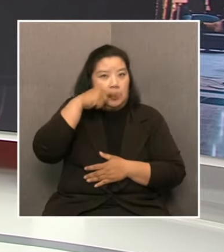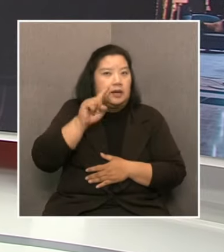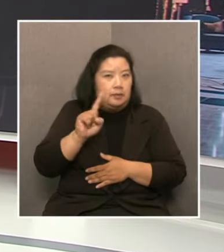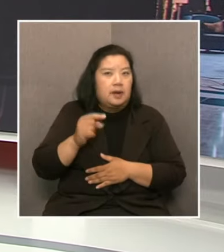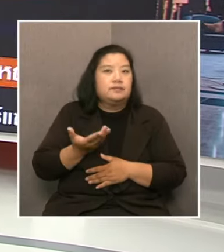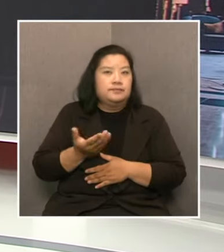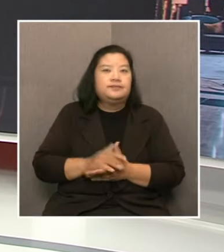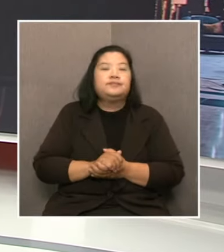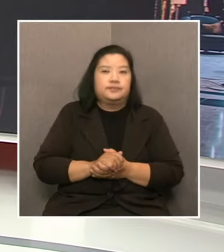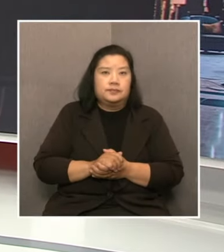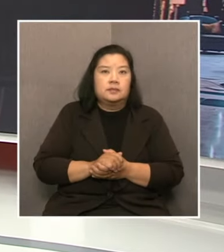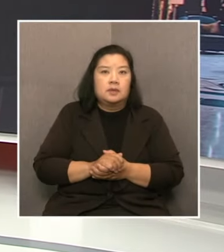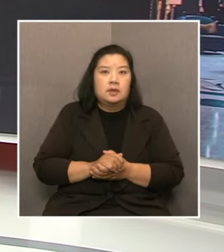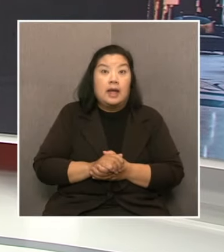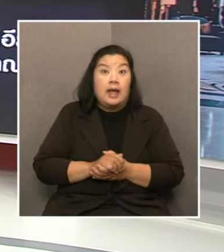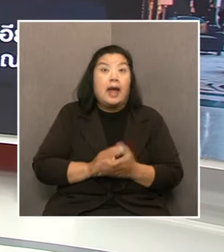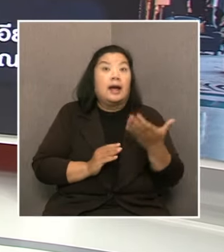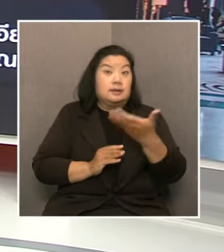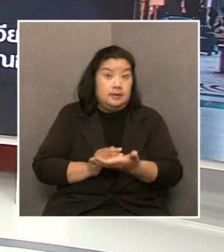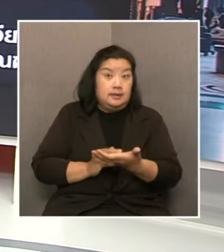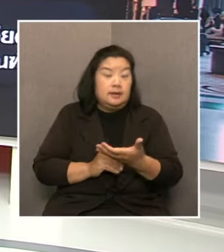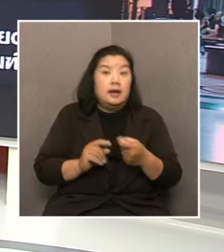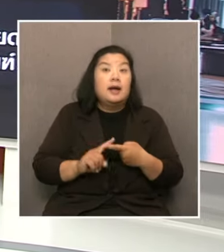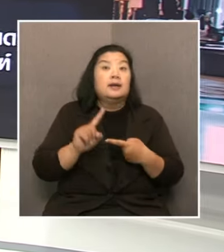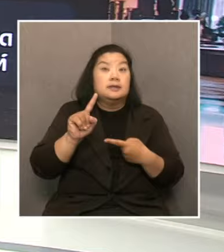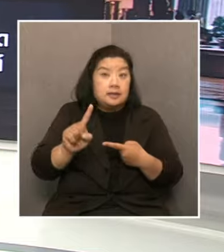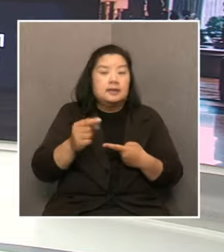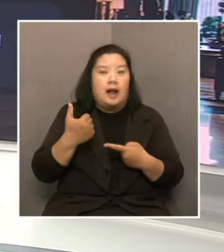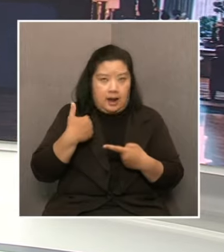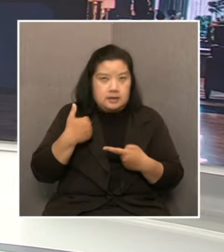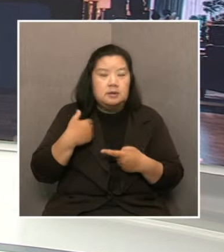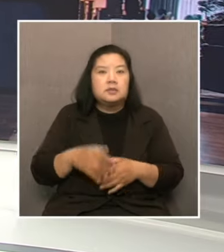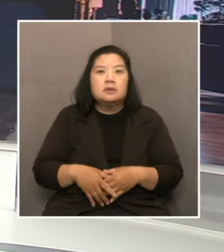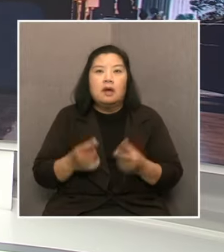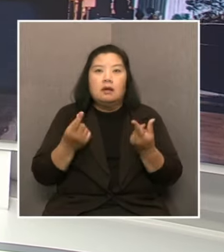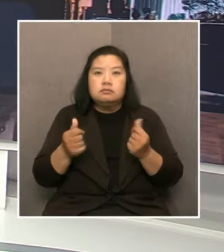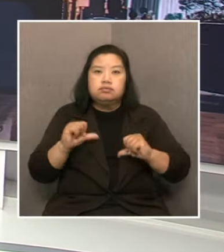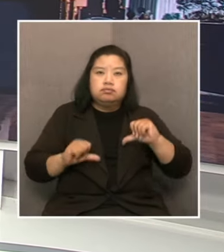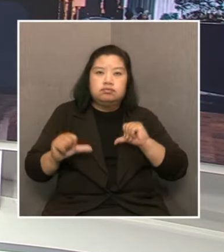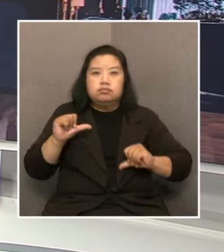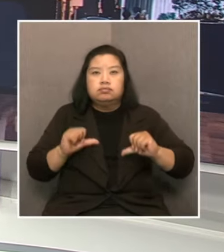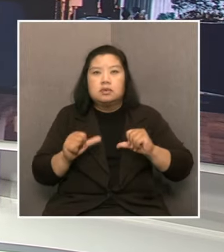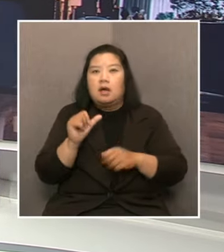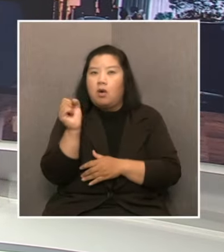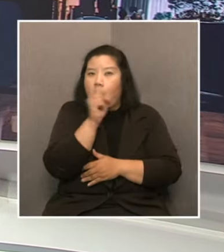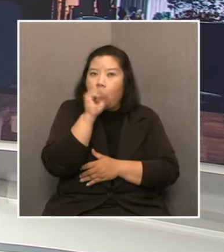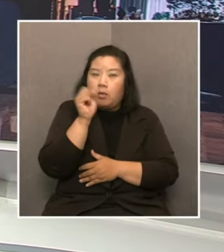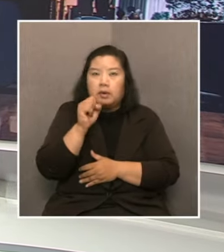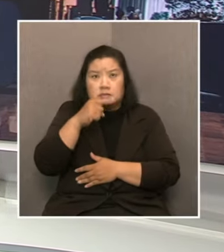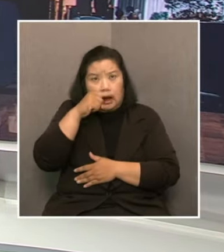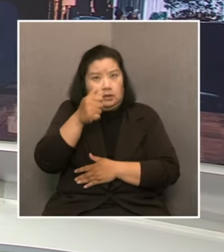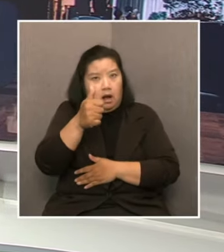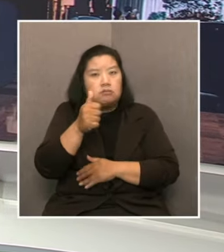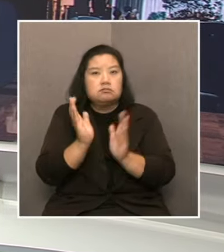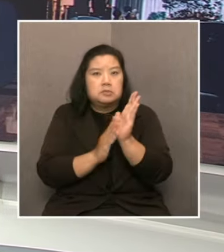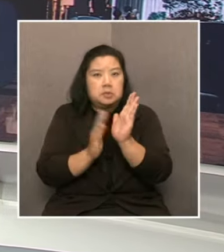แนวคิดเบื้องต้นครับก็คือ 1ครับสถานที่เราอาจจะมีสถานที่ที่จัดคอนเสิร์ตนะครับเพราะว่าบ้านเราก็เก่งเรื่องของการจัดคอนเสิร์ต